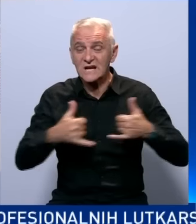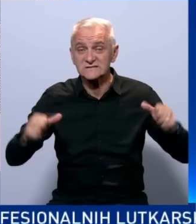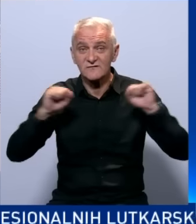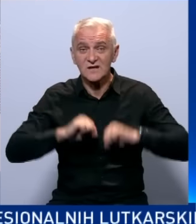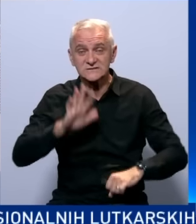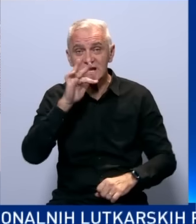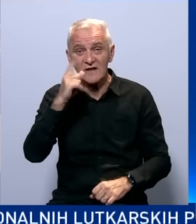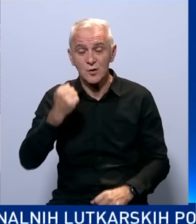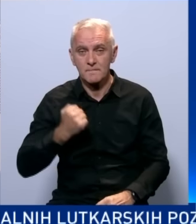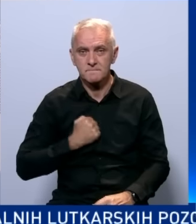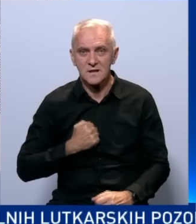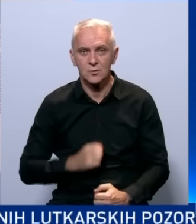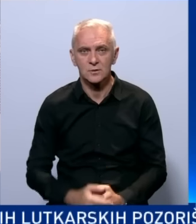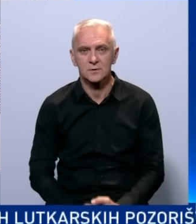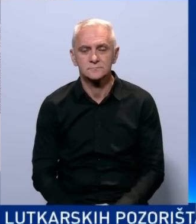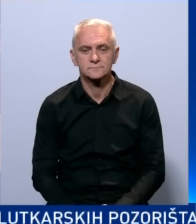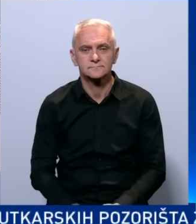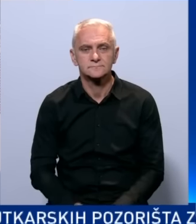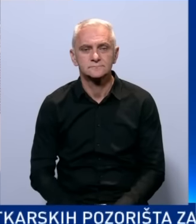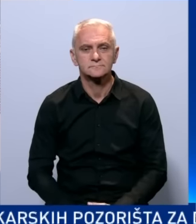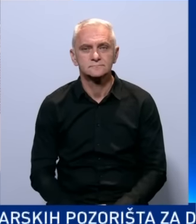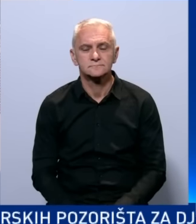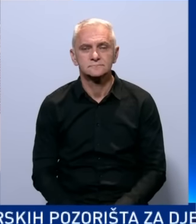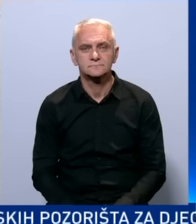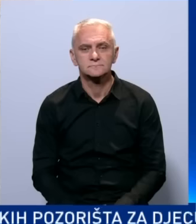vlasti Sarajeva i Banja Luke.